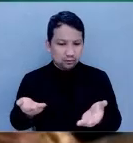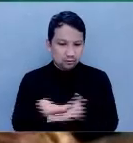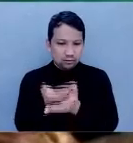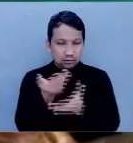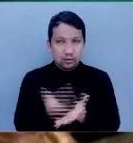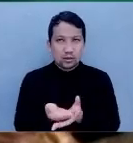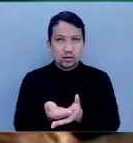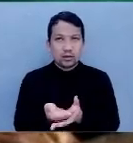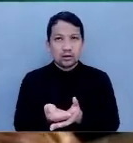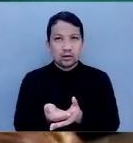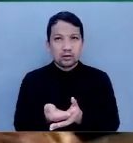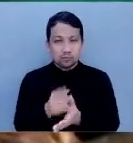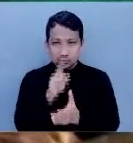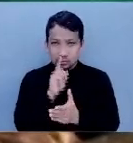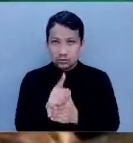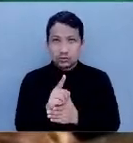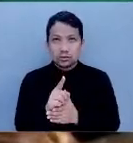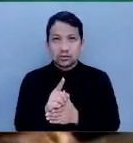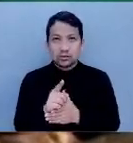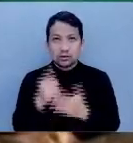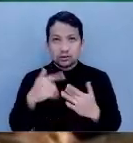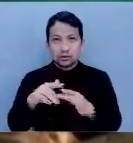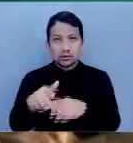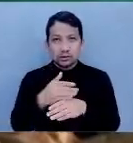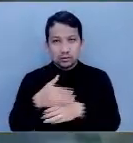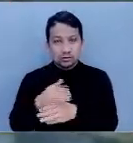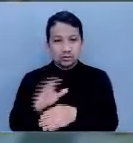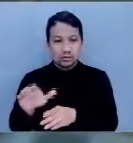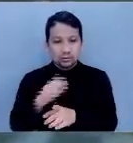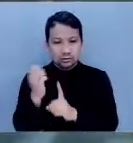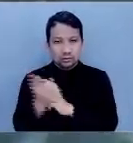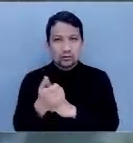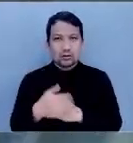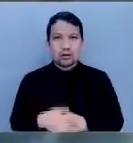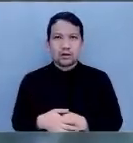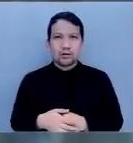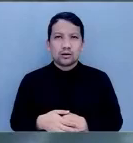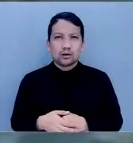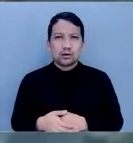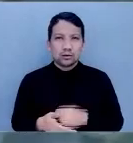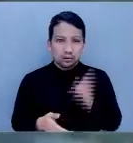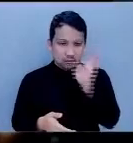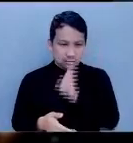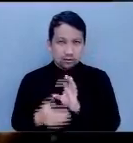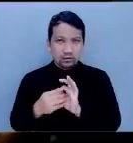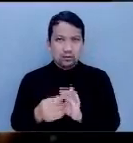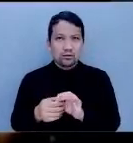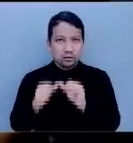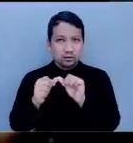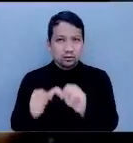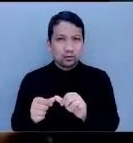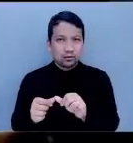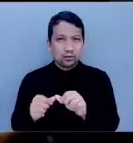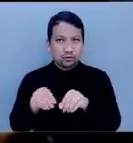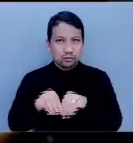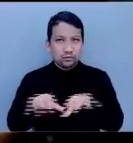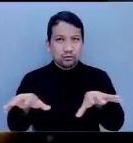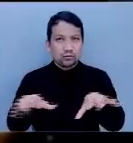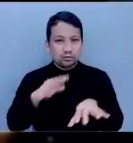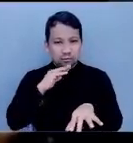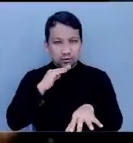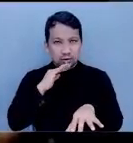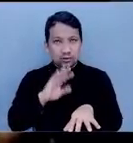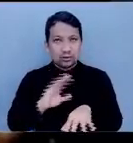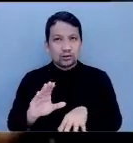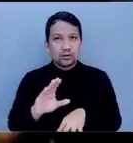dagat kung totoong may malasakit ang Pilipinas sa kalikasan. Kinakalawang at patuloy raw kasing naglalabas ng maruming tubig